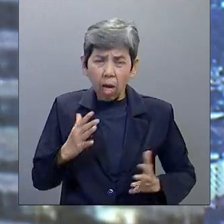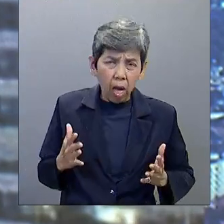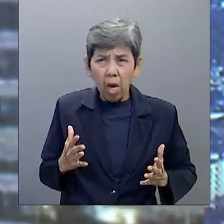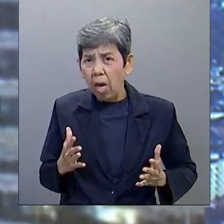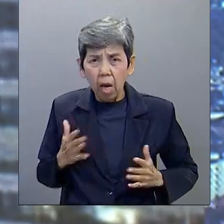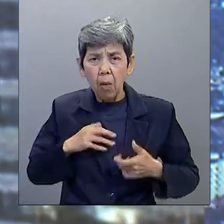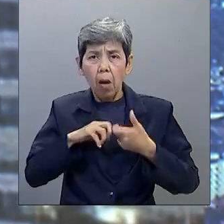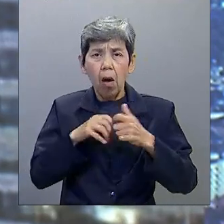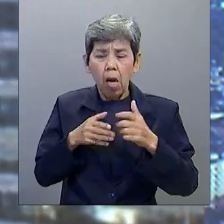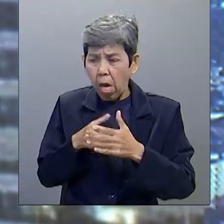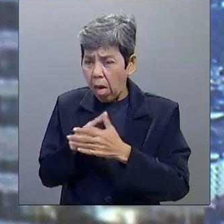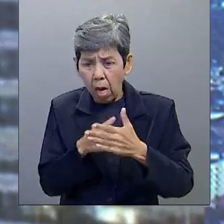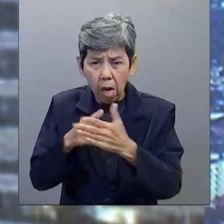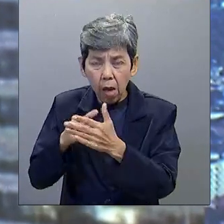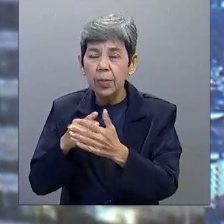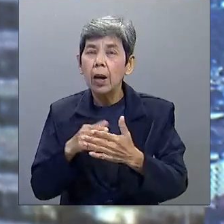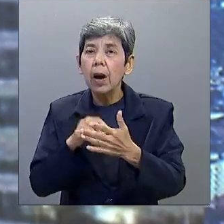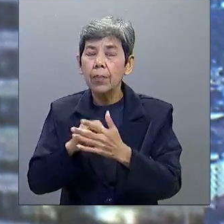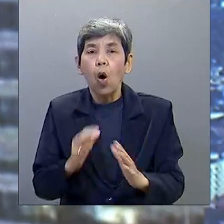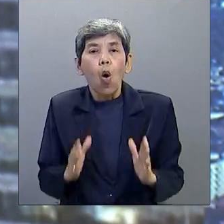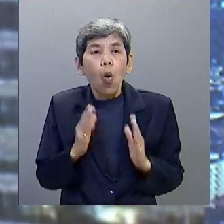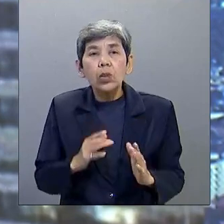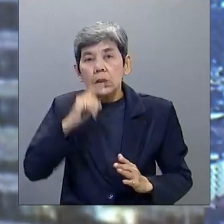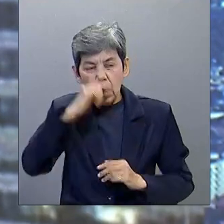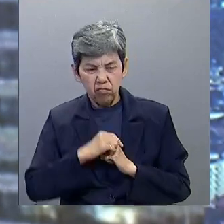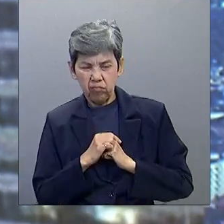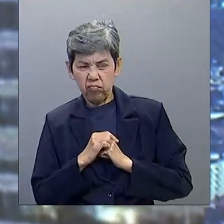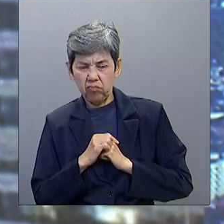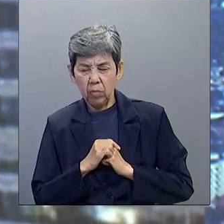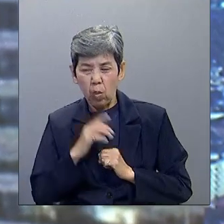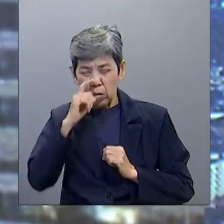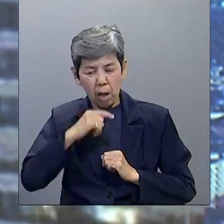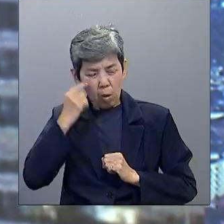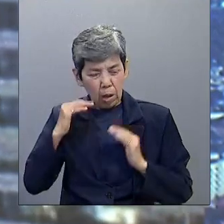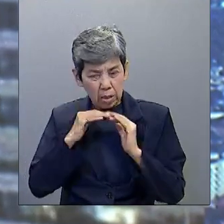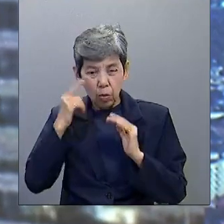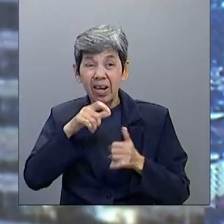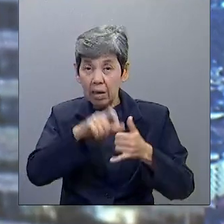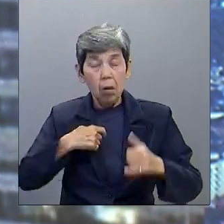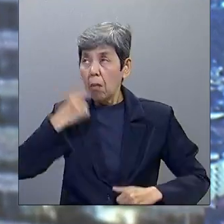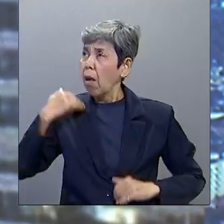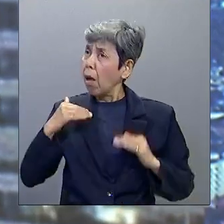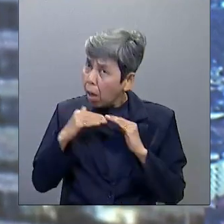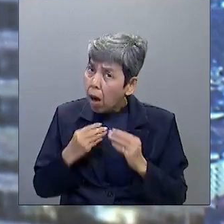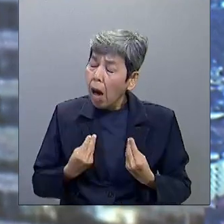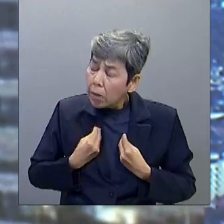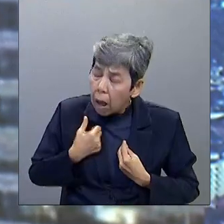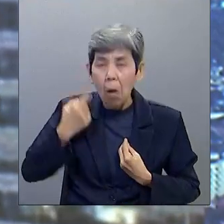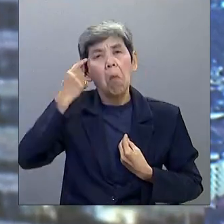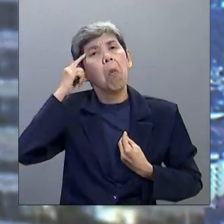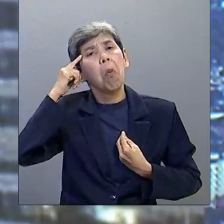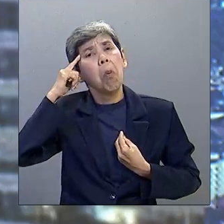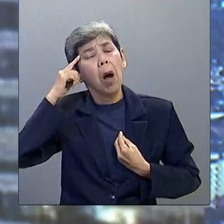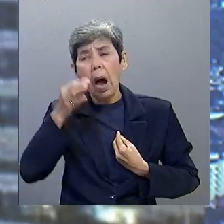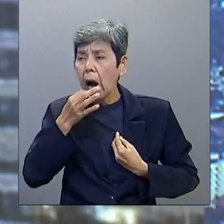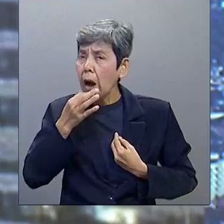าจะมองว่าคนไทยอาจจะไม่รู้สิทธิ์ตัวเองเหมือนเขาเองก็ไม่รู้ว่าเขามีสิทธิ์ที่ไหน เขาทำอะไรได้บ้